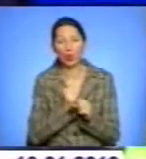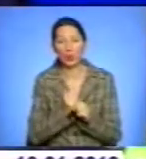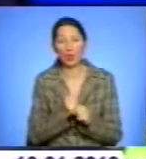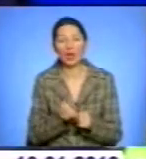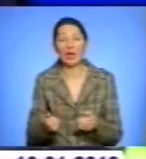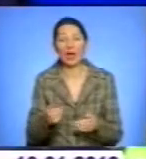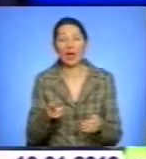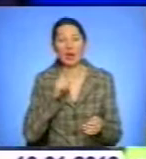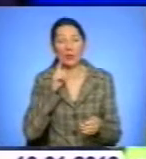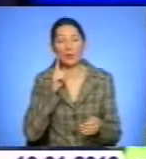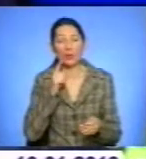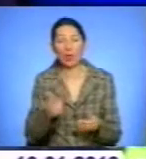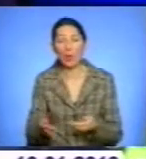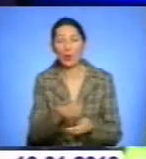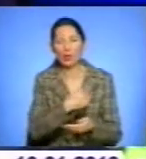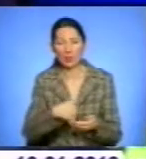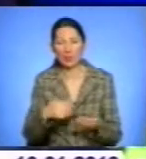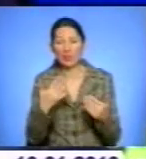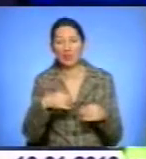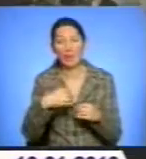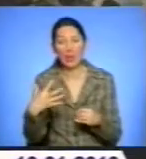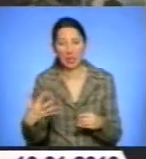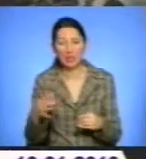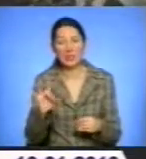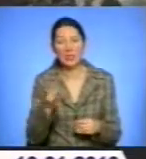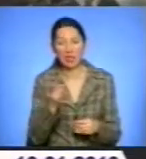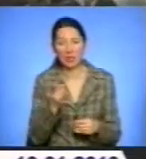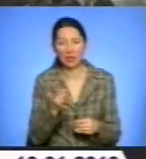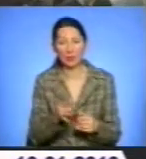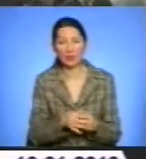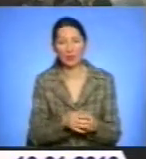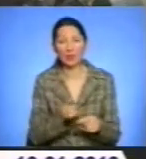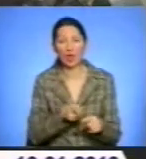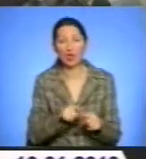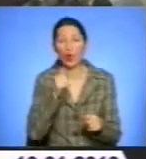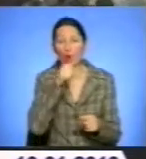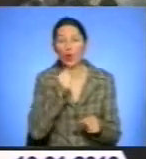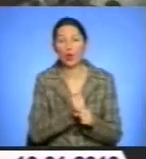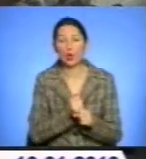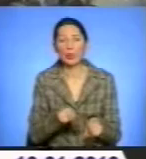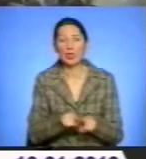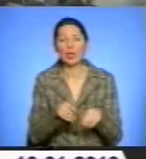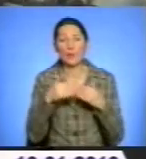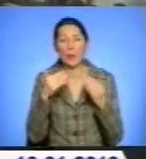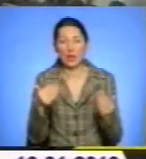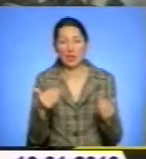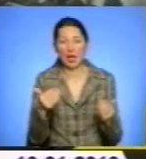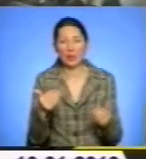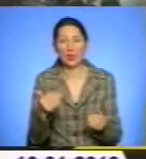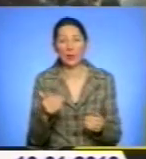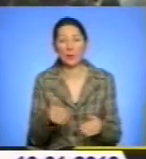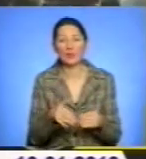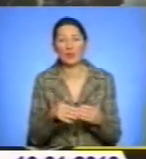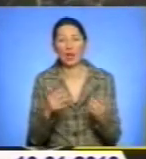молодь у Тернополі уже в 15-те. Цьогоріч зробили таке більш масштабне, оскільки станицю ми збільшили